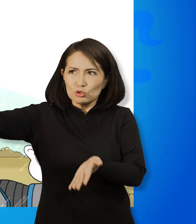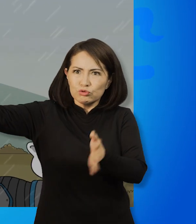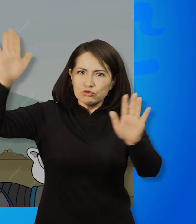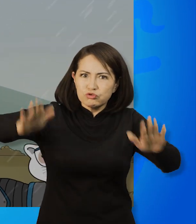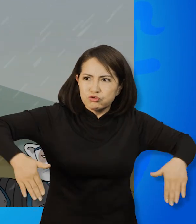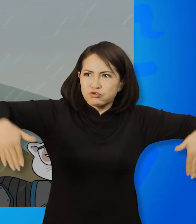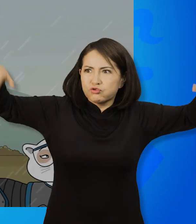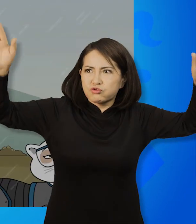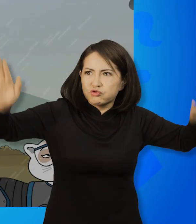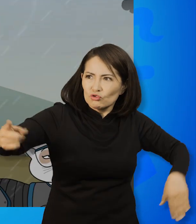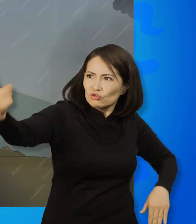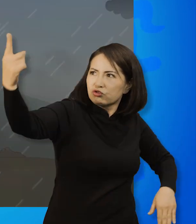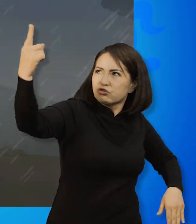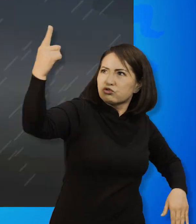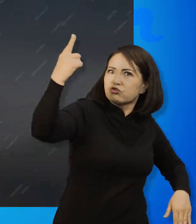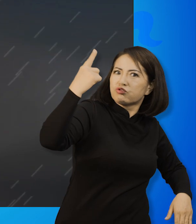хашаа нисэж явна.